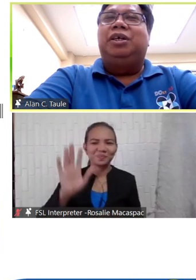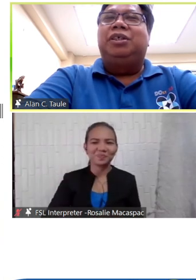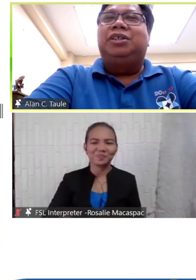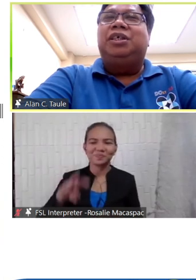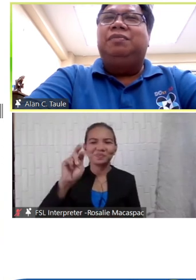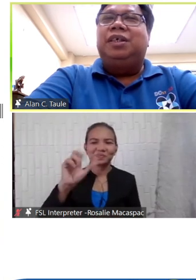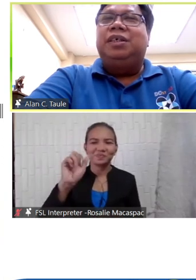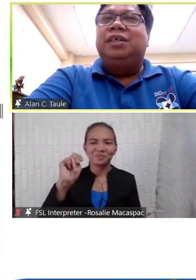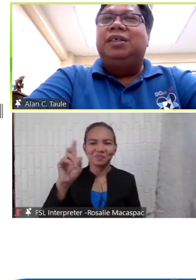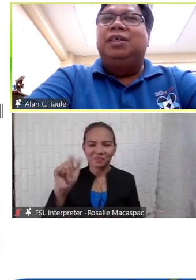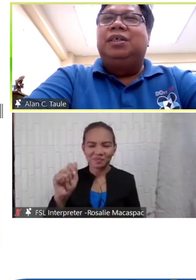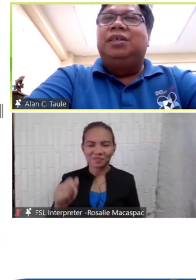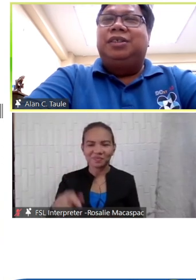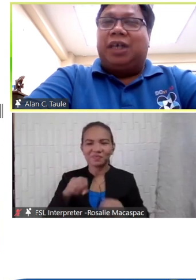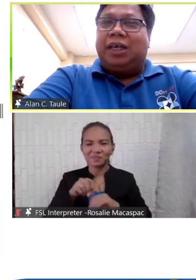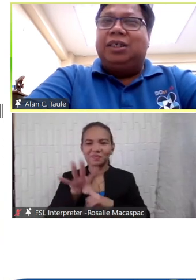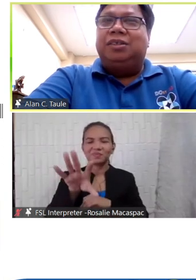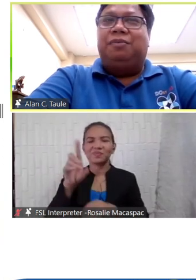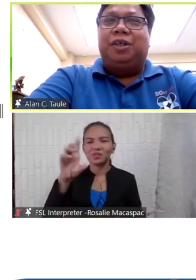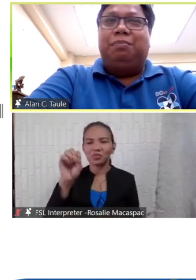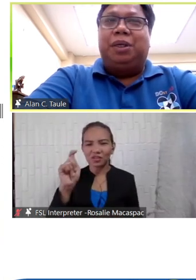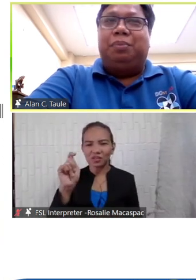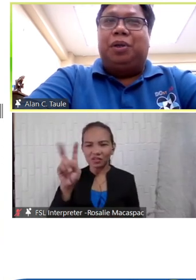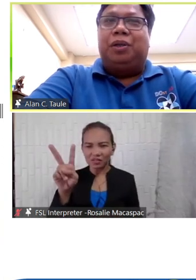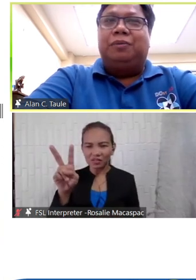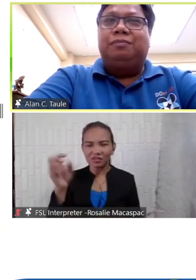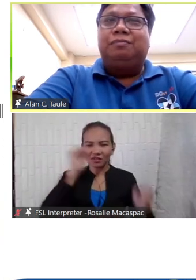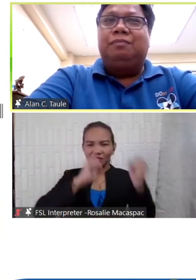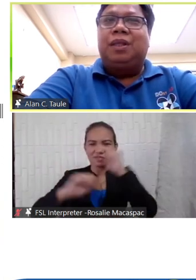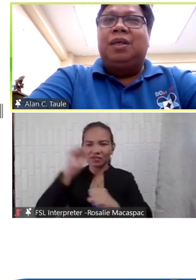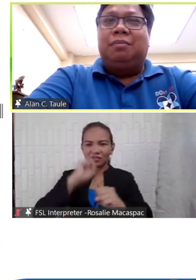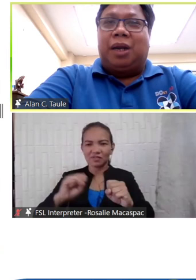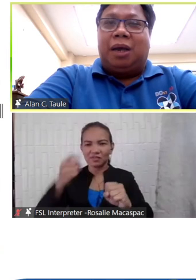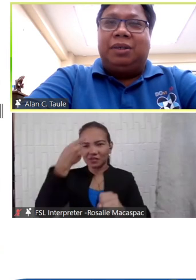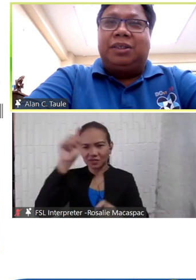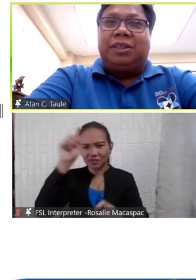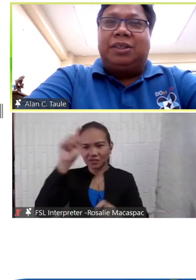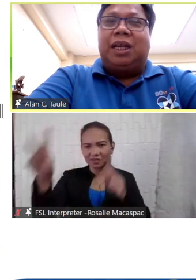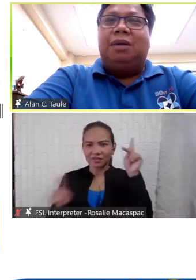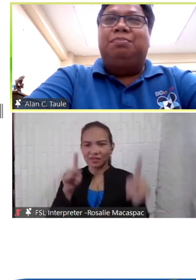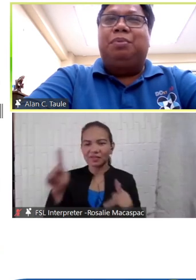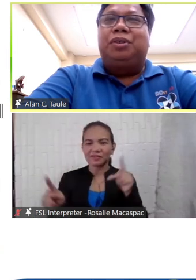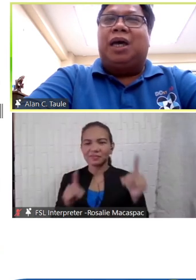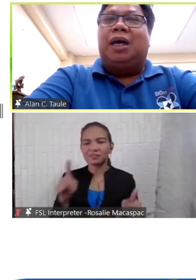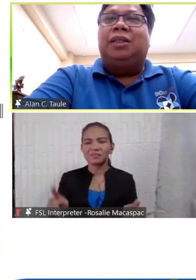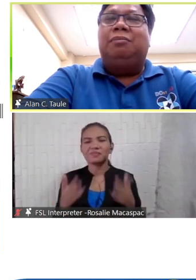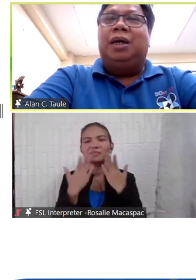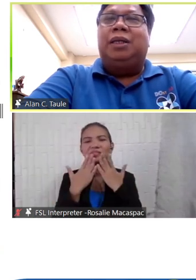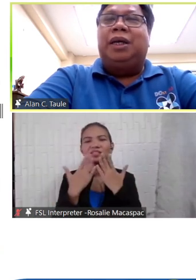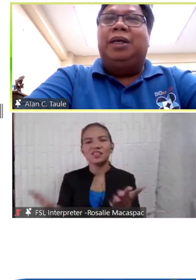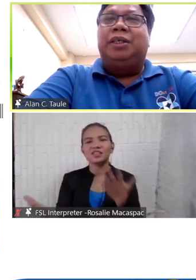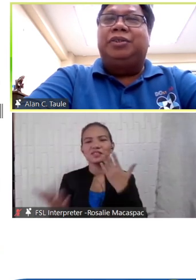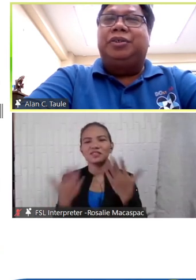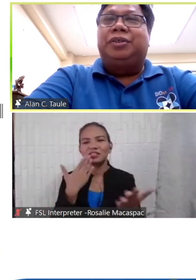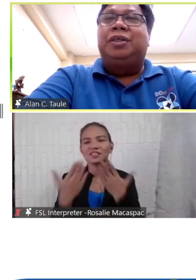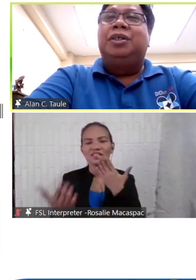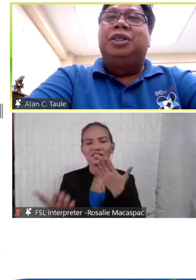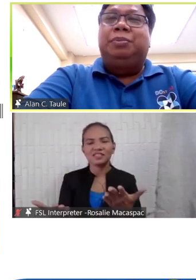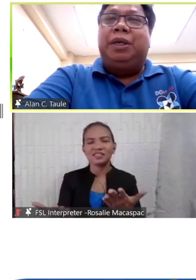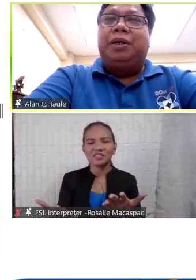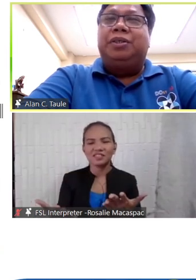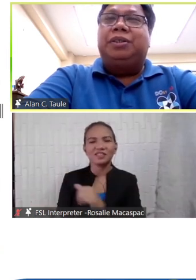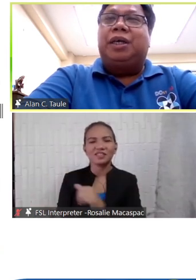on DOST-TV Science for the People. Maraming salamat po sa ating mga naging